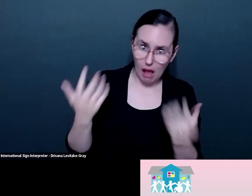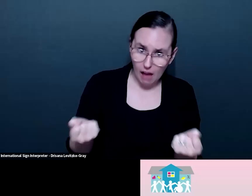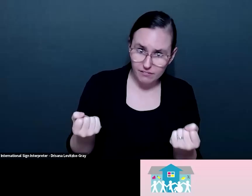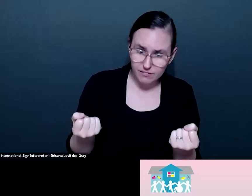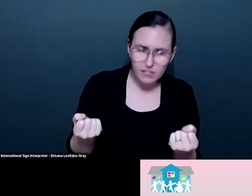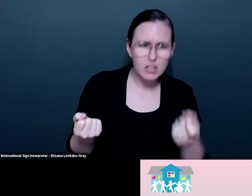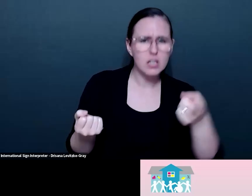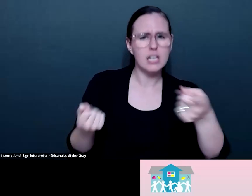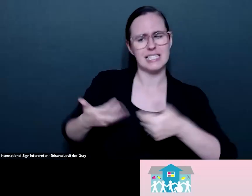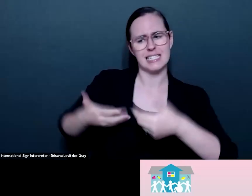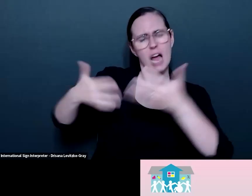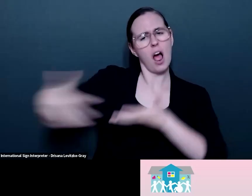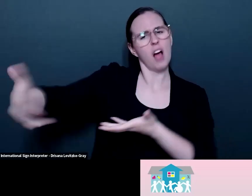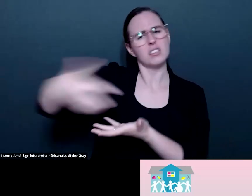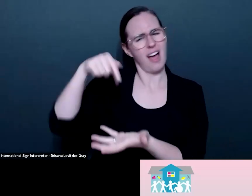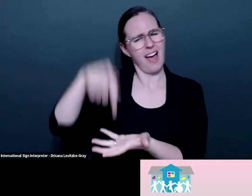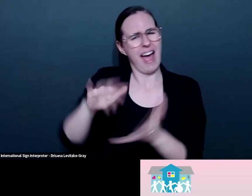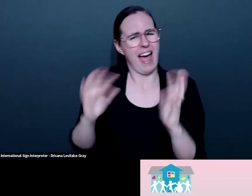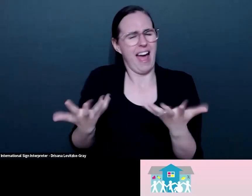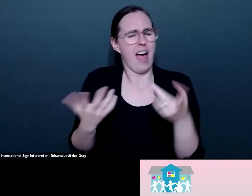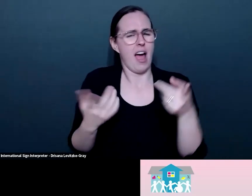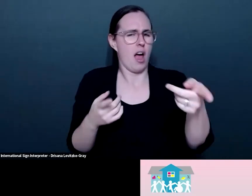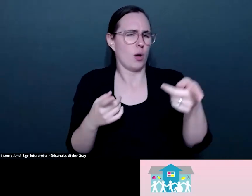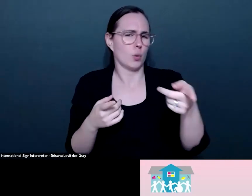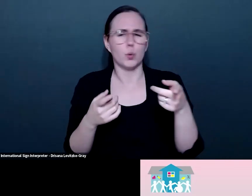Informer les informations sur cet élève.